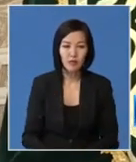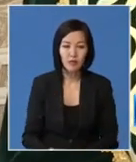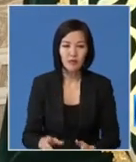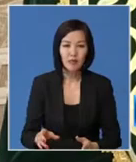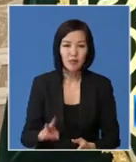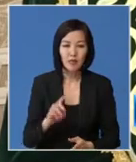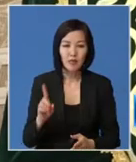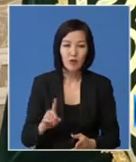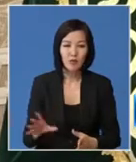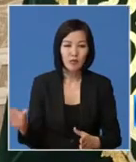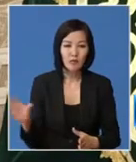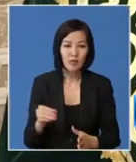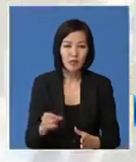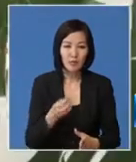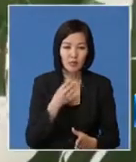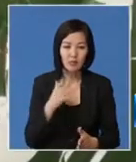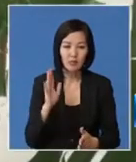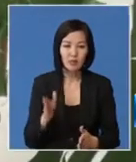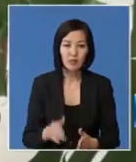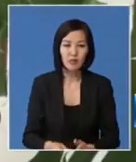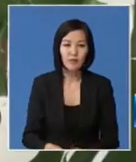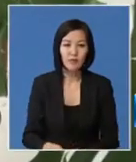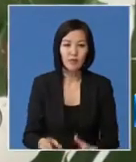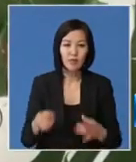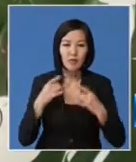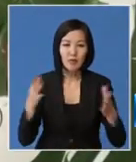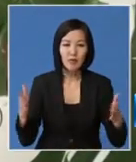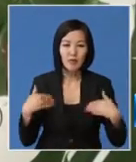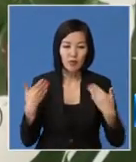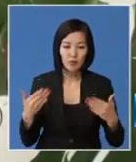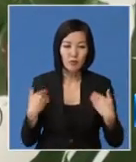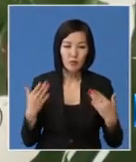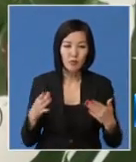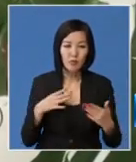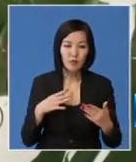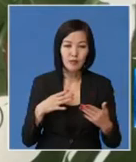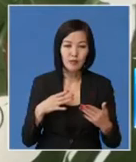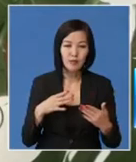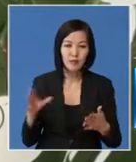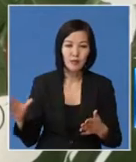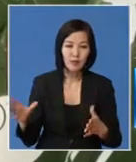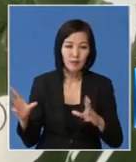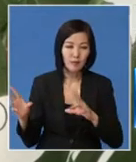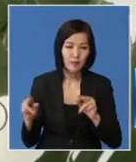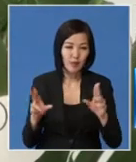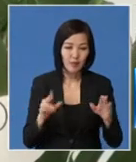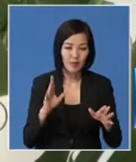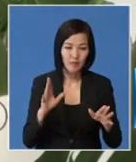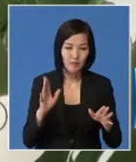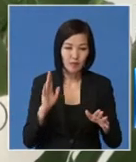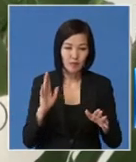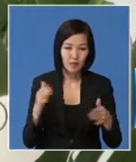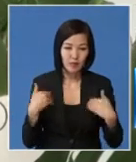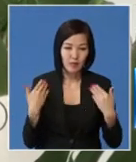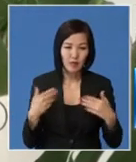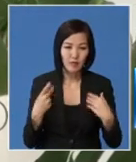Наурыз бүкіл елімізге құда келсін. Наурыздарың құтты болсын, айналайындар. Бақытты болыңдар.